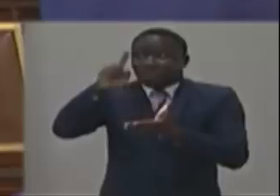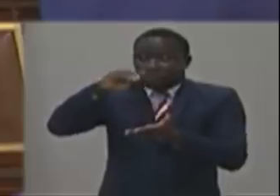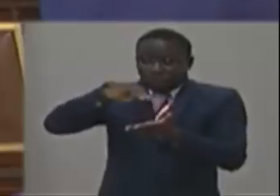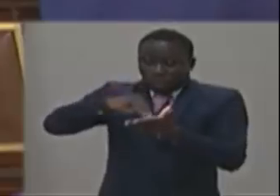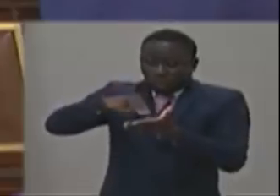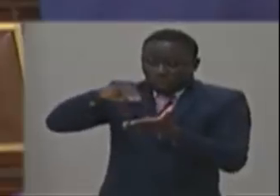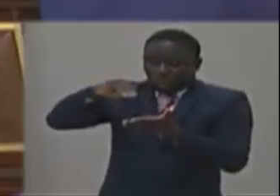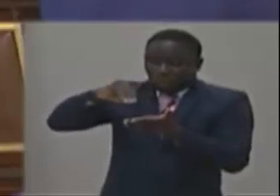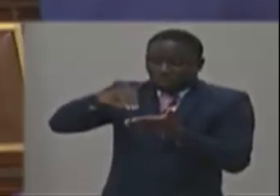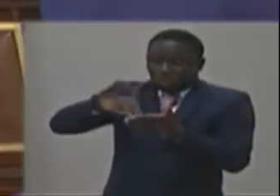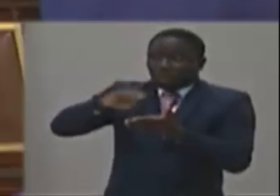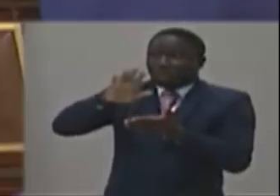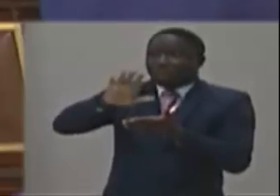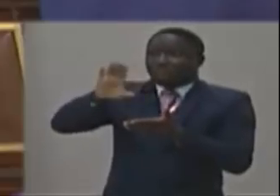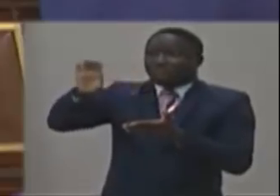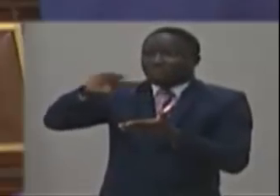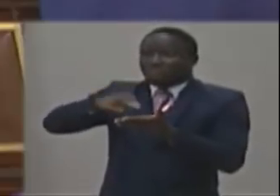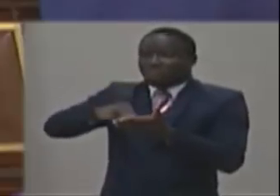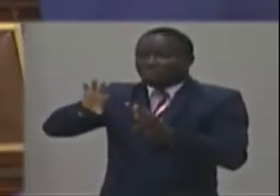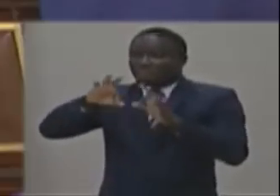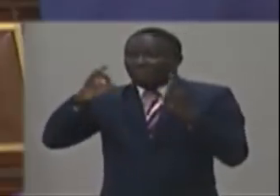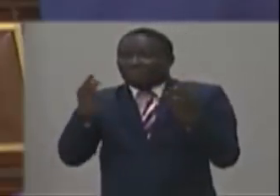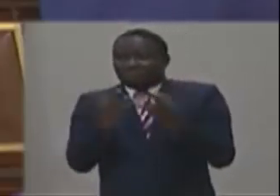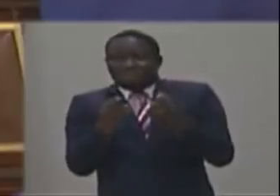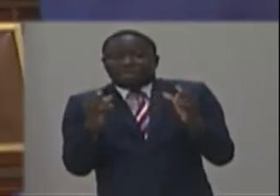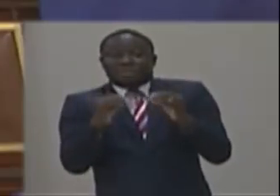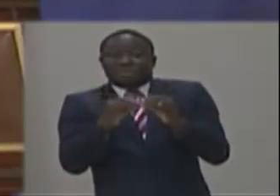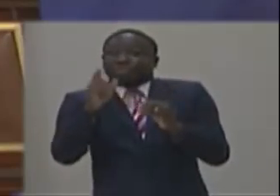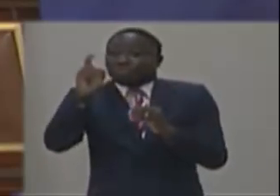1 500 000 familles qui n'ont plus besoin.